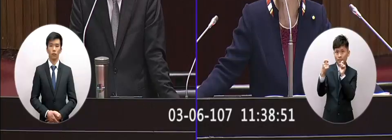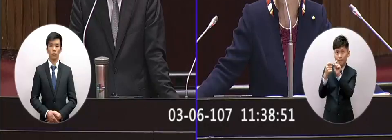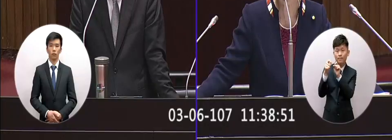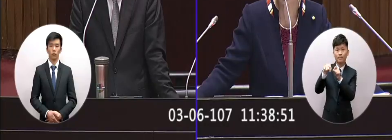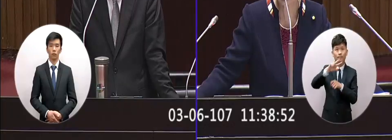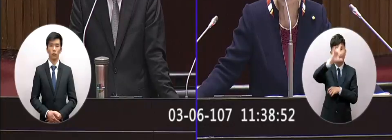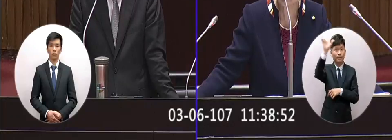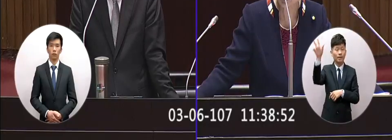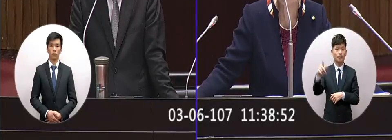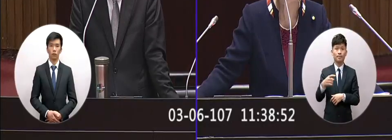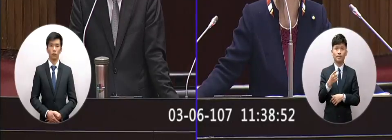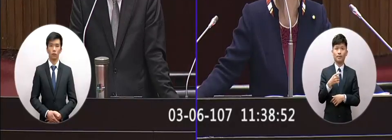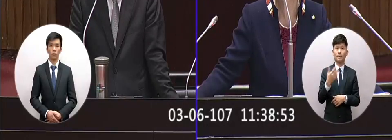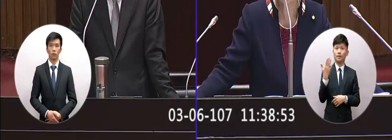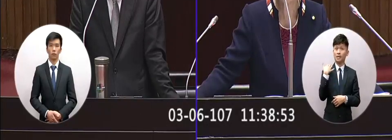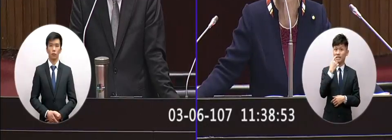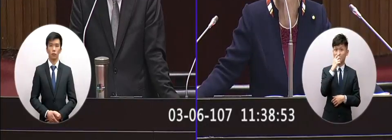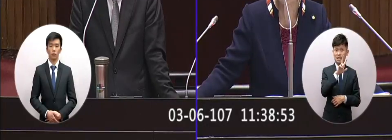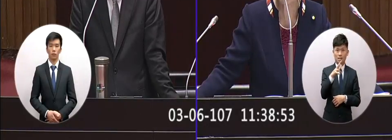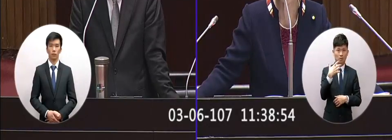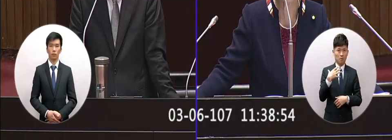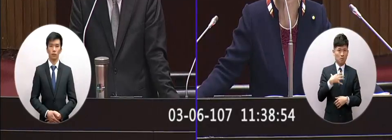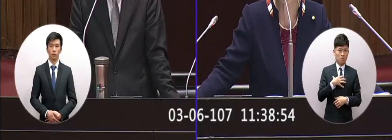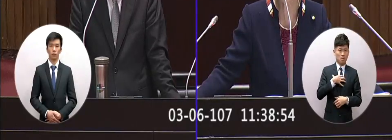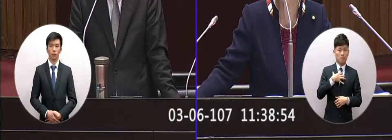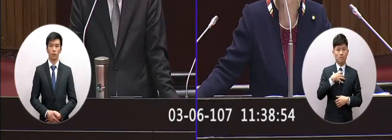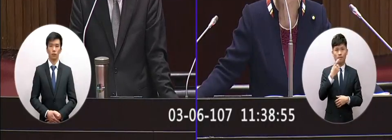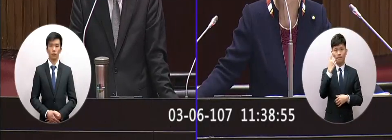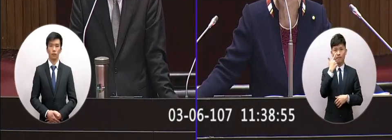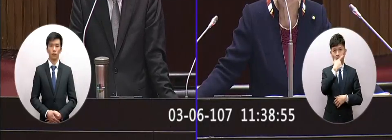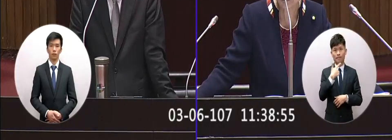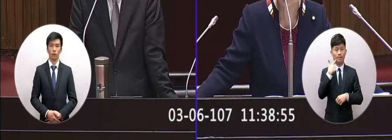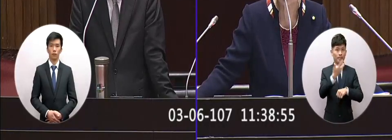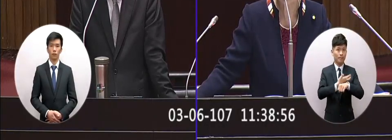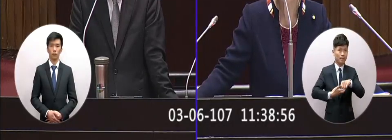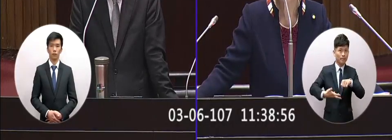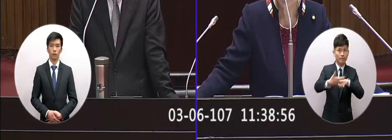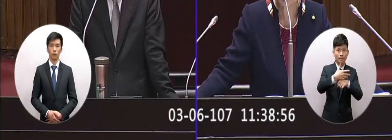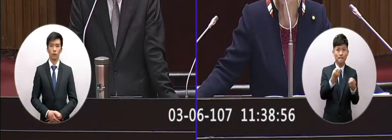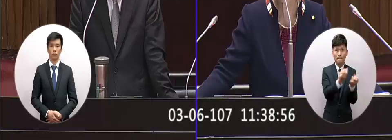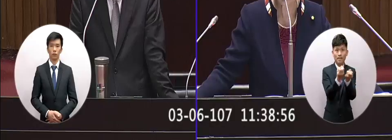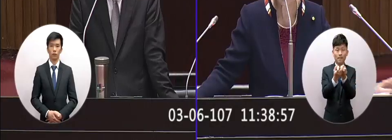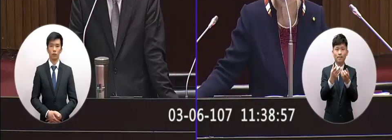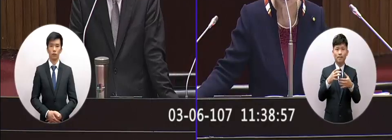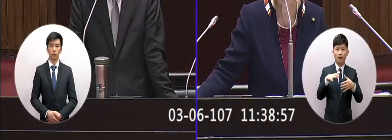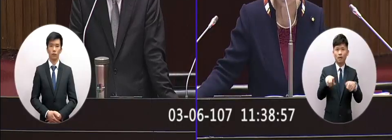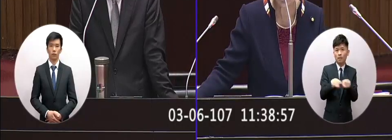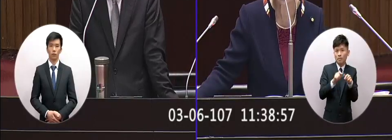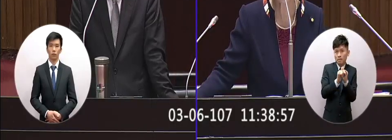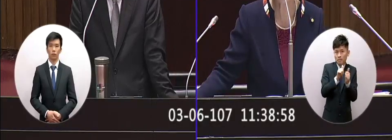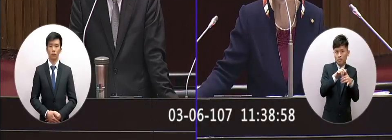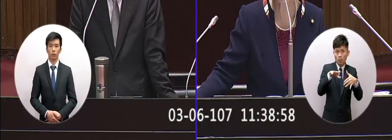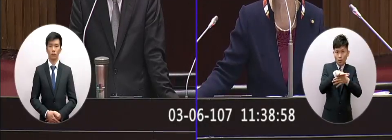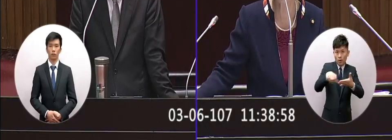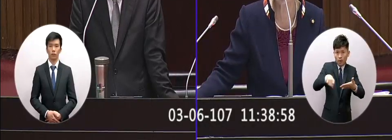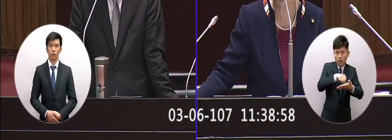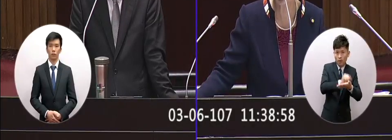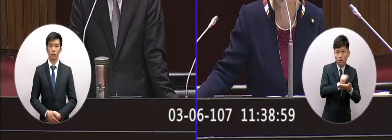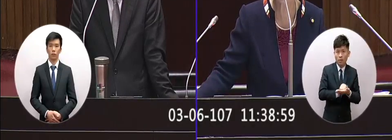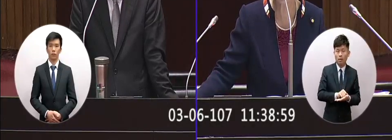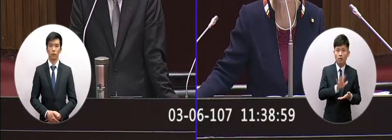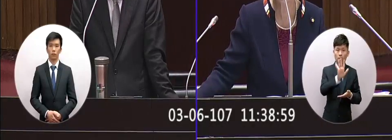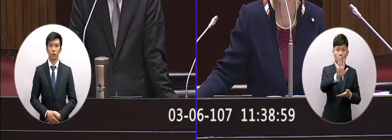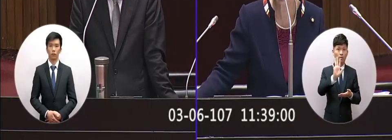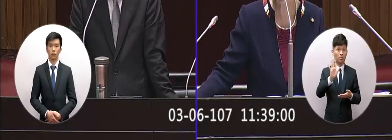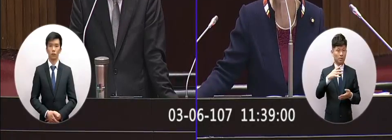色恐怖美丽岛事件等等，即使在民间也有很多的这些的文献，但是对于这些的真相的调查非常